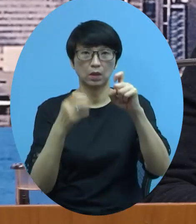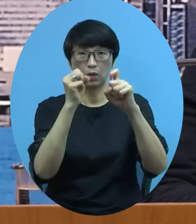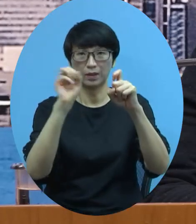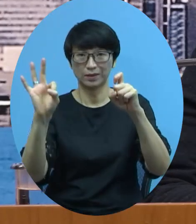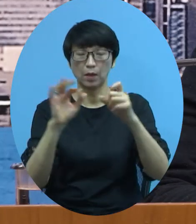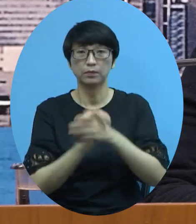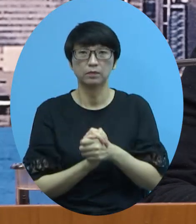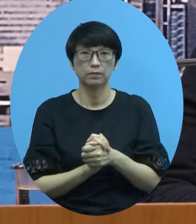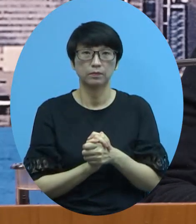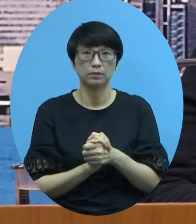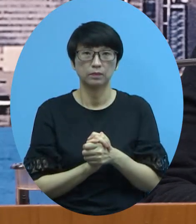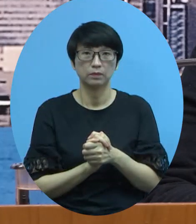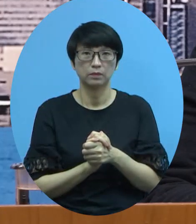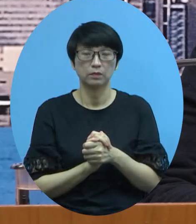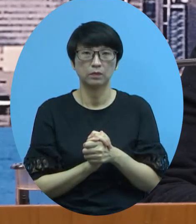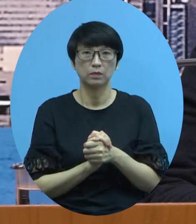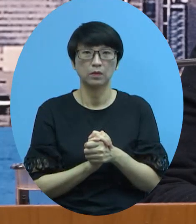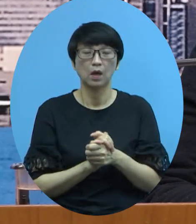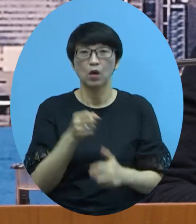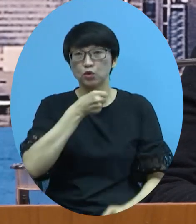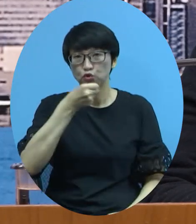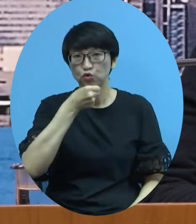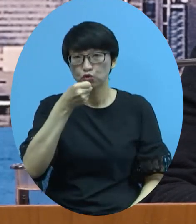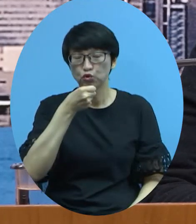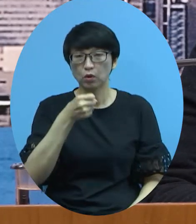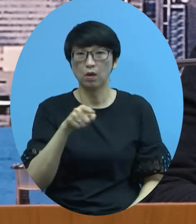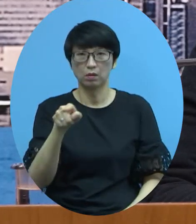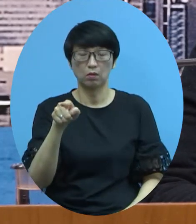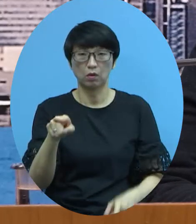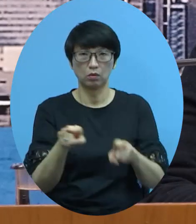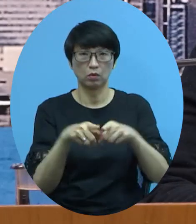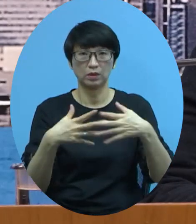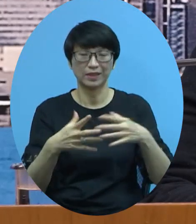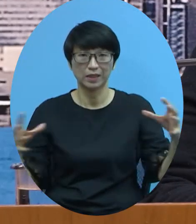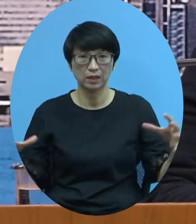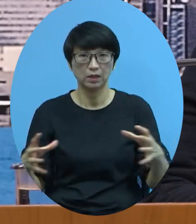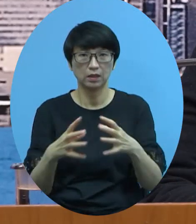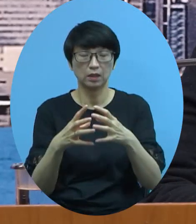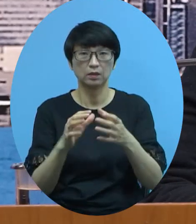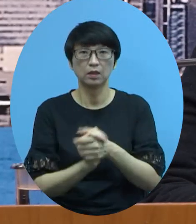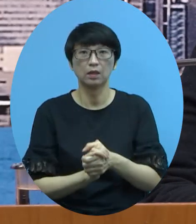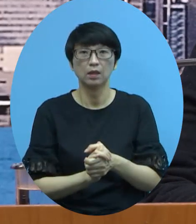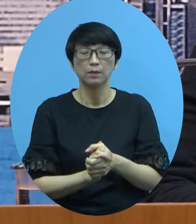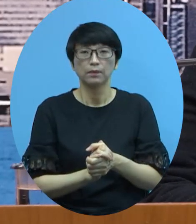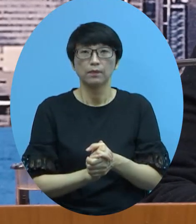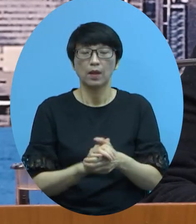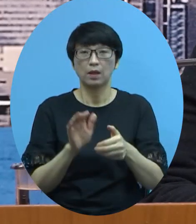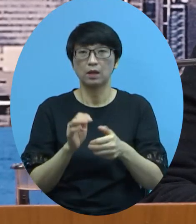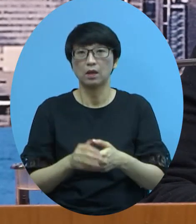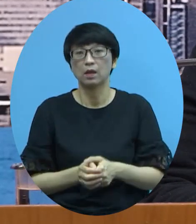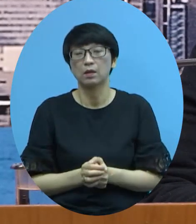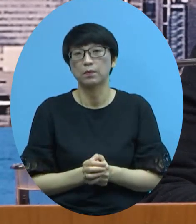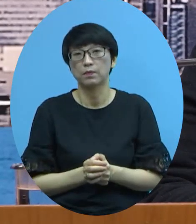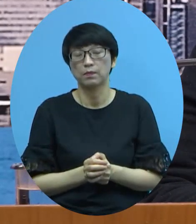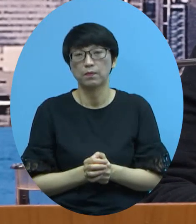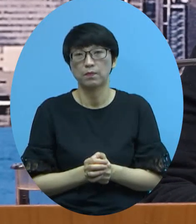係、去咗New Way卡拉 OK 嘅嗰啲同事，即係一齊有個戰別嘅卡拉 OK 咁樣